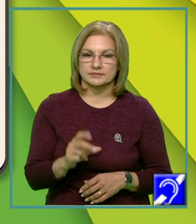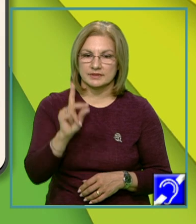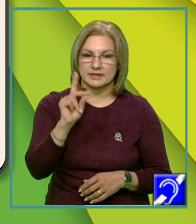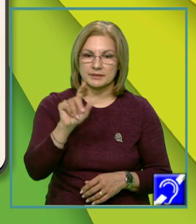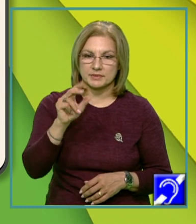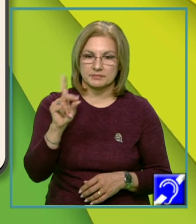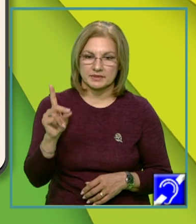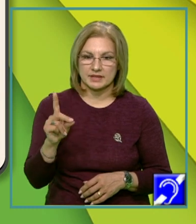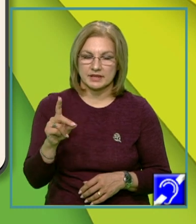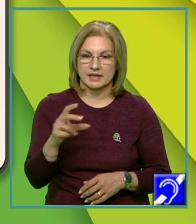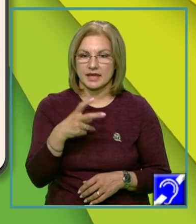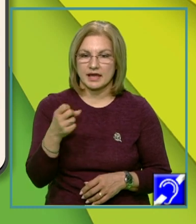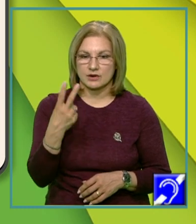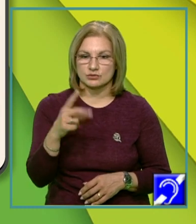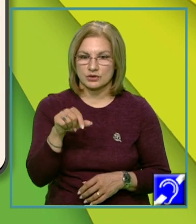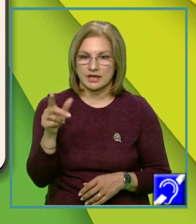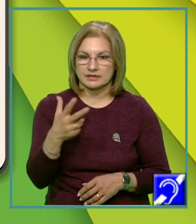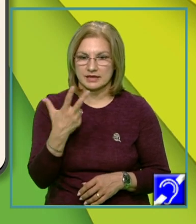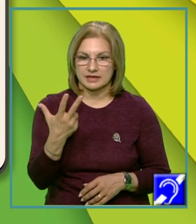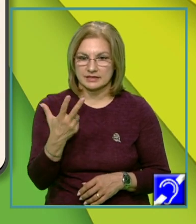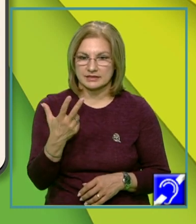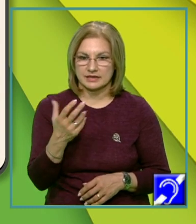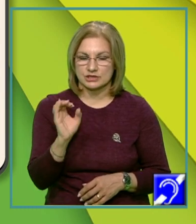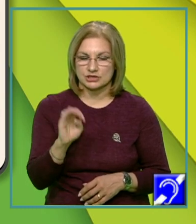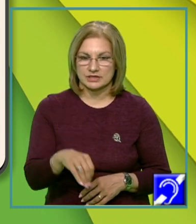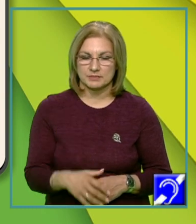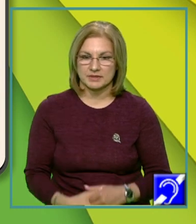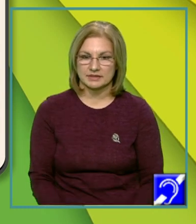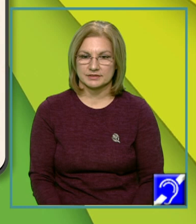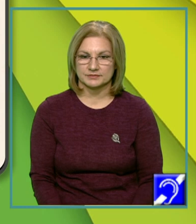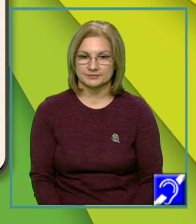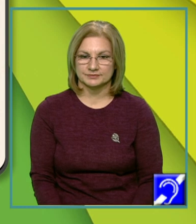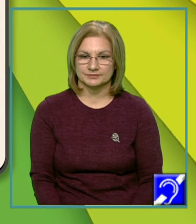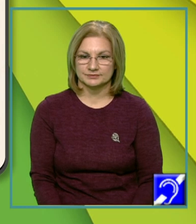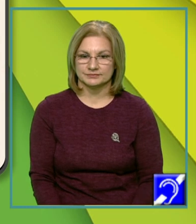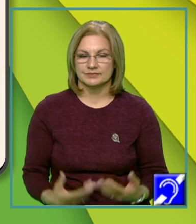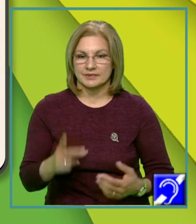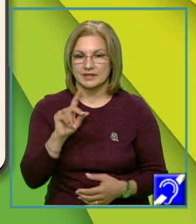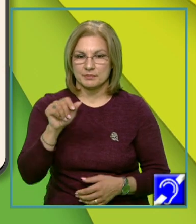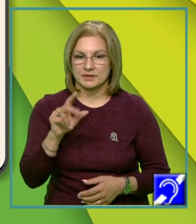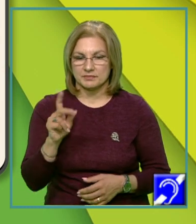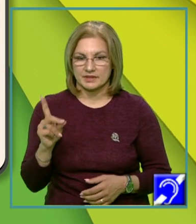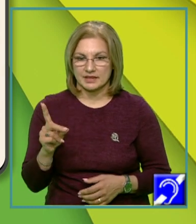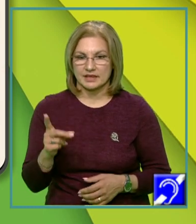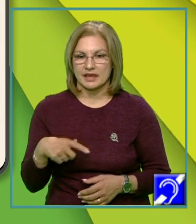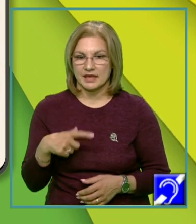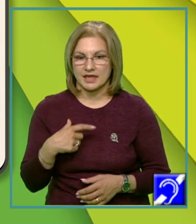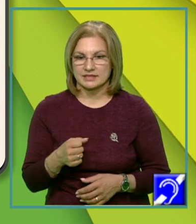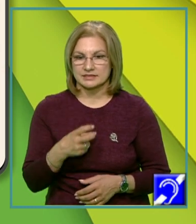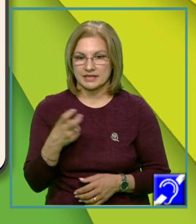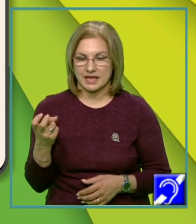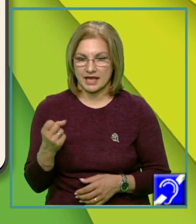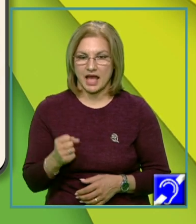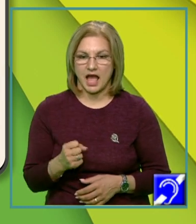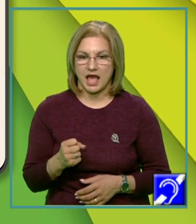prinde egal cu 2 radical din 3 cm c d prim d este egal